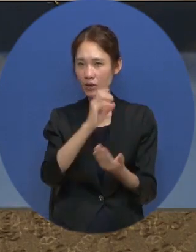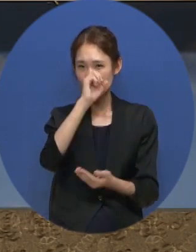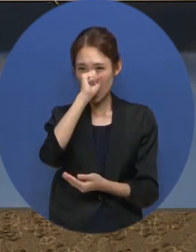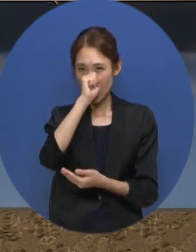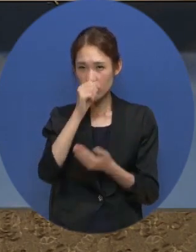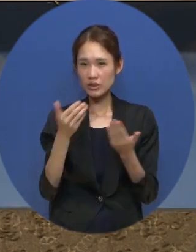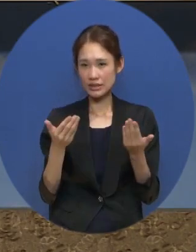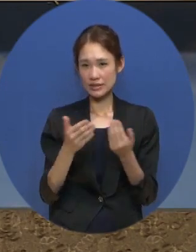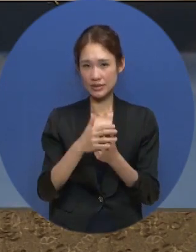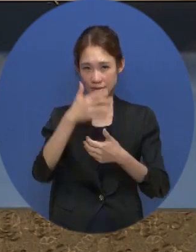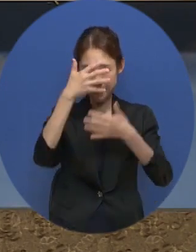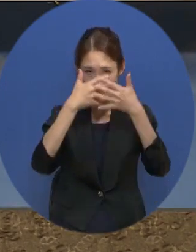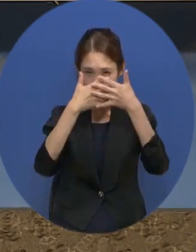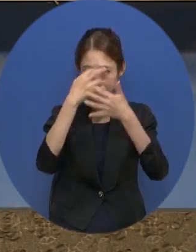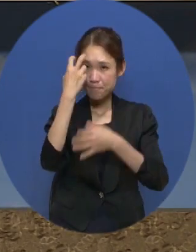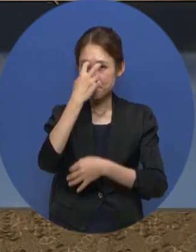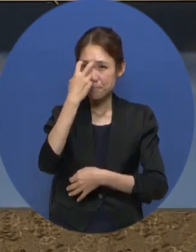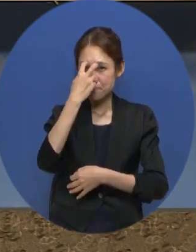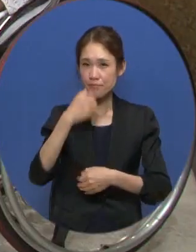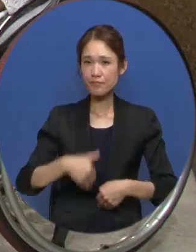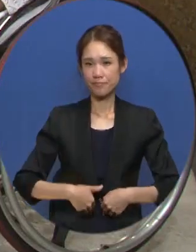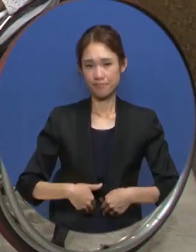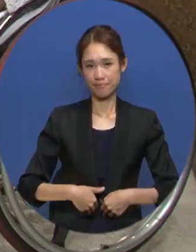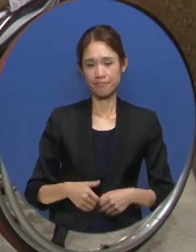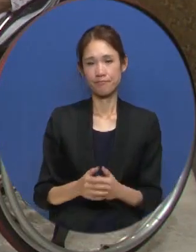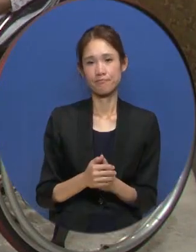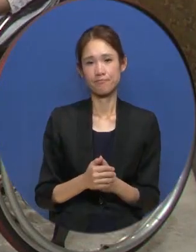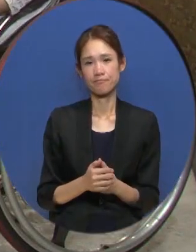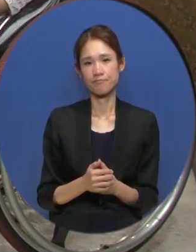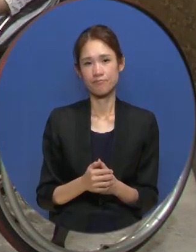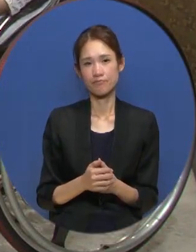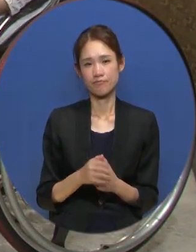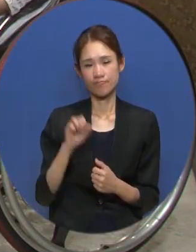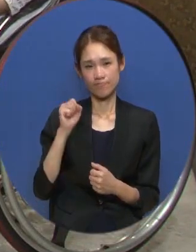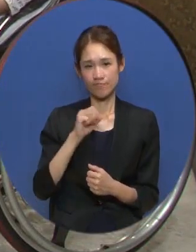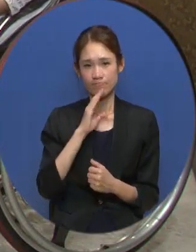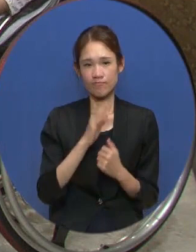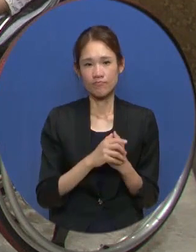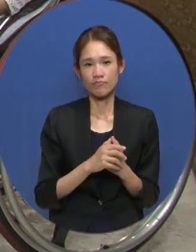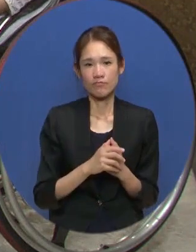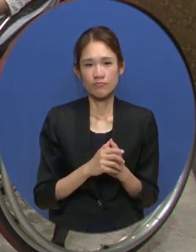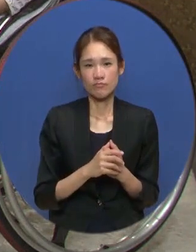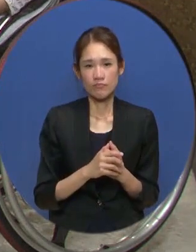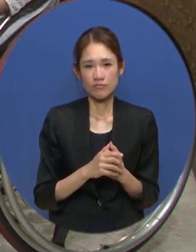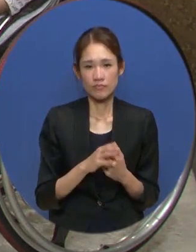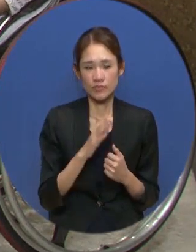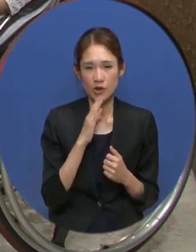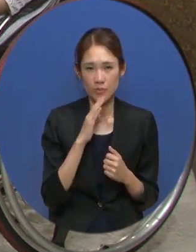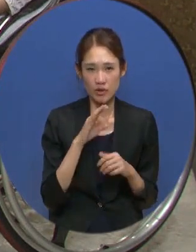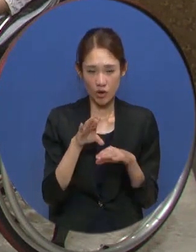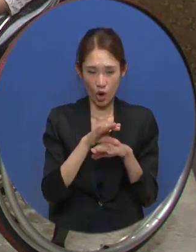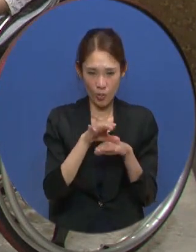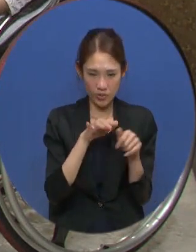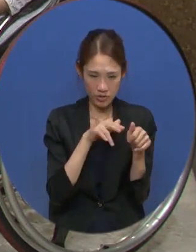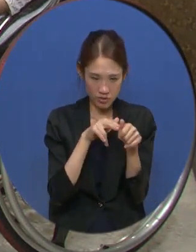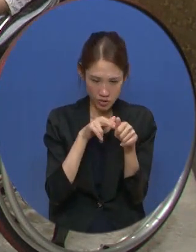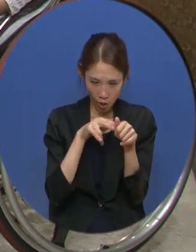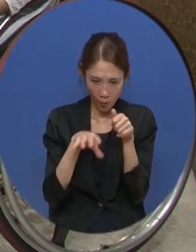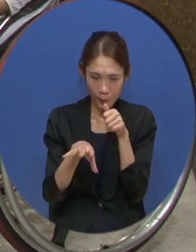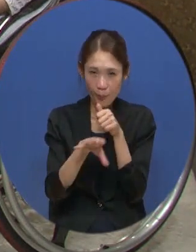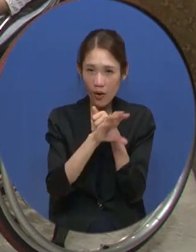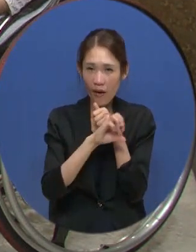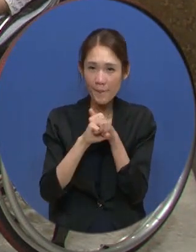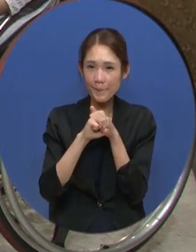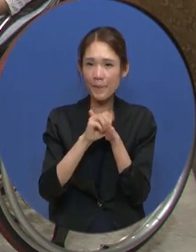작업이 바로 이 모니터링이라고 그렇게 생각합니다. 그렇죠. 아무래도 정말 데이터를 많이 모인 것은